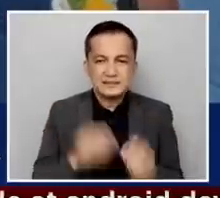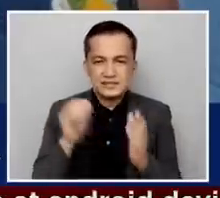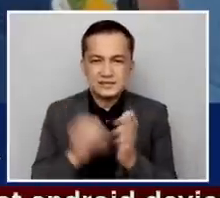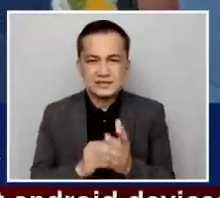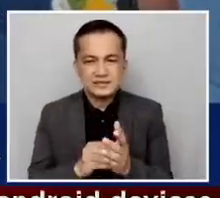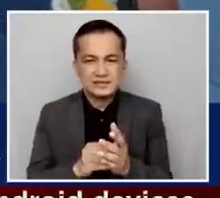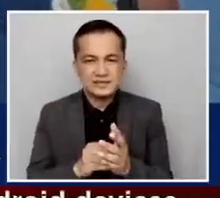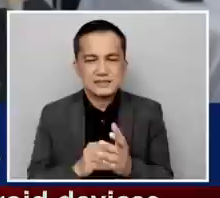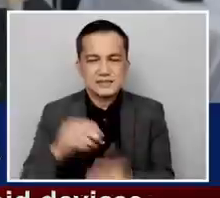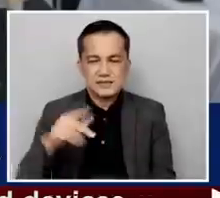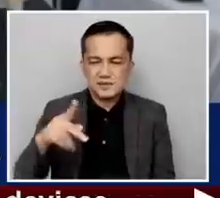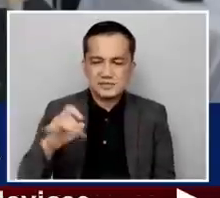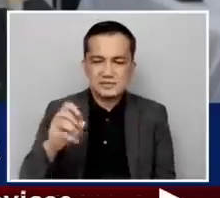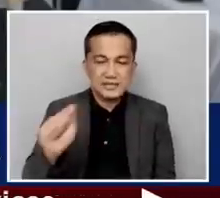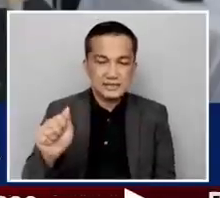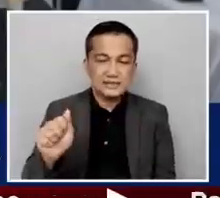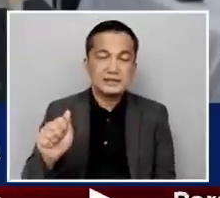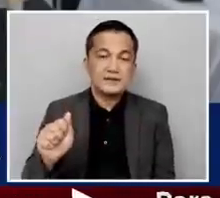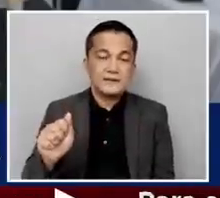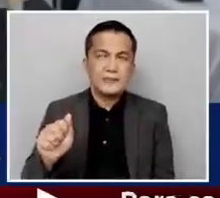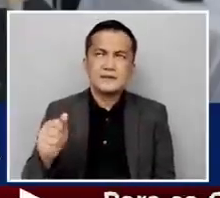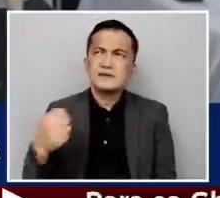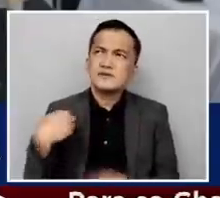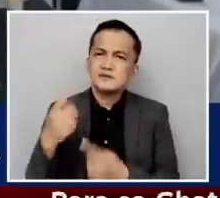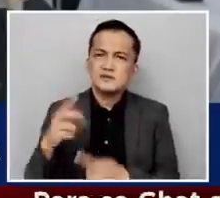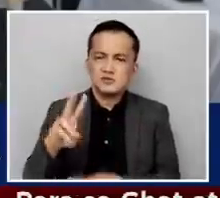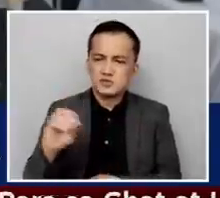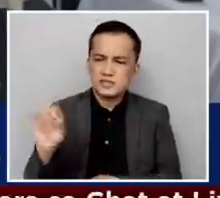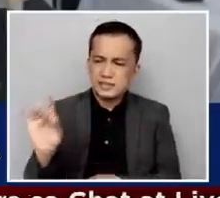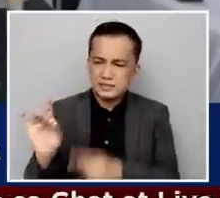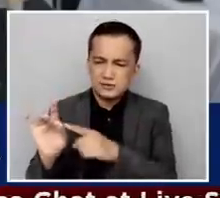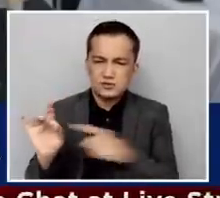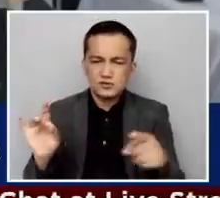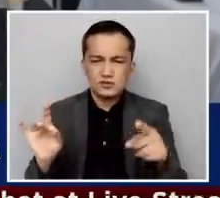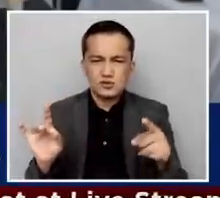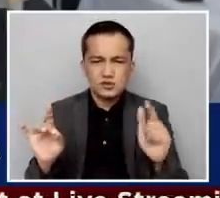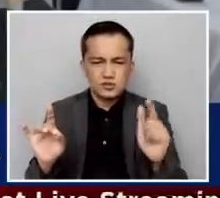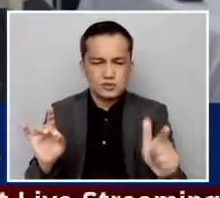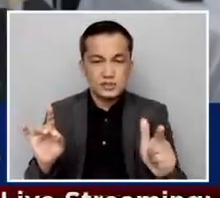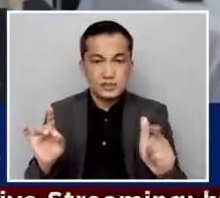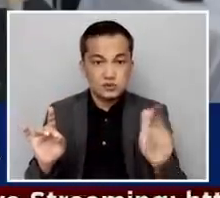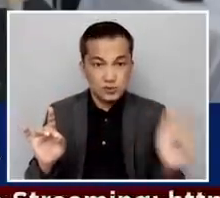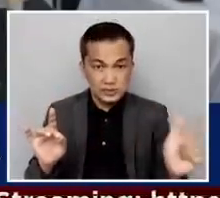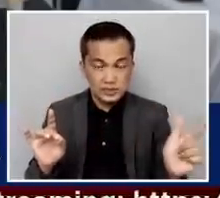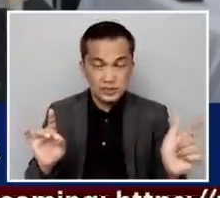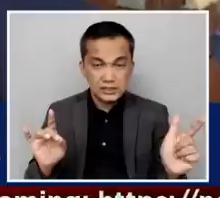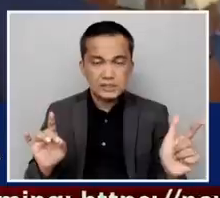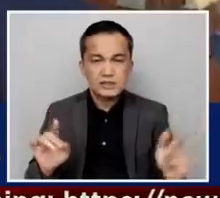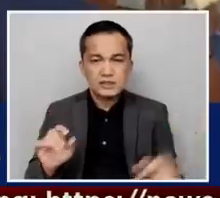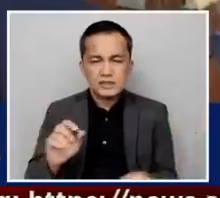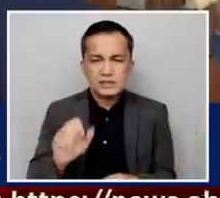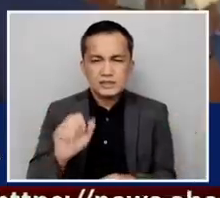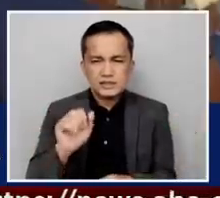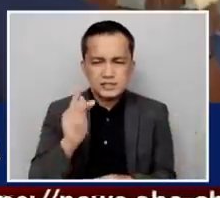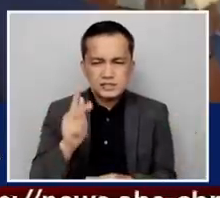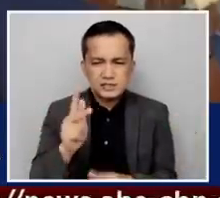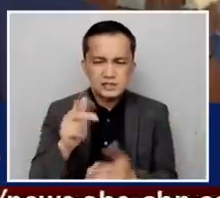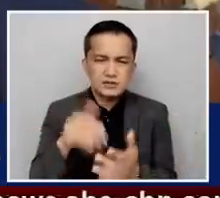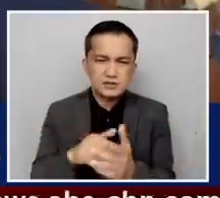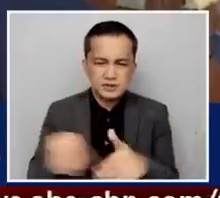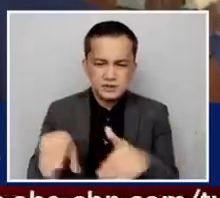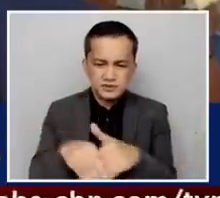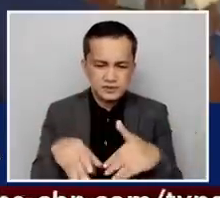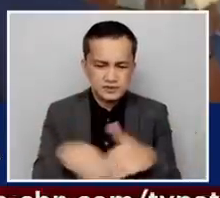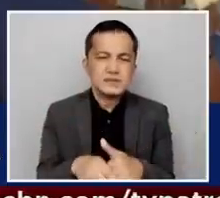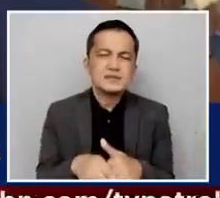Philippine Statistics Authority, mula noong 2008 hanggang 2020, nasa 13,000 ang nagpakasal sa Araw